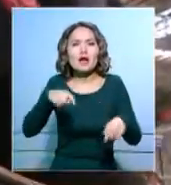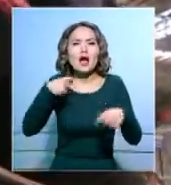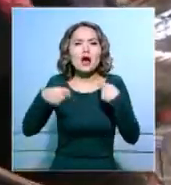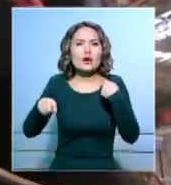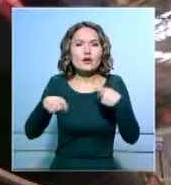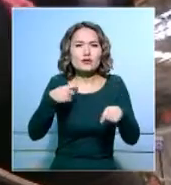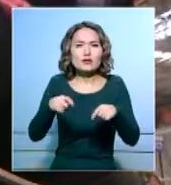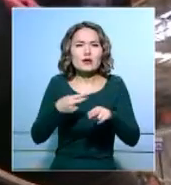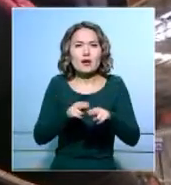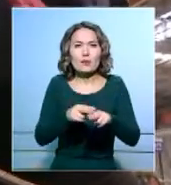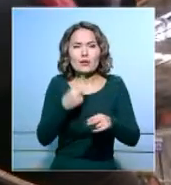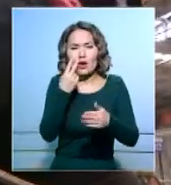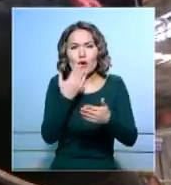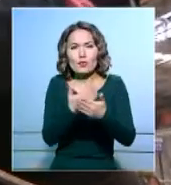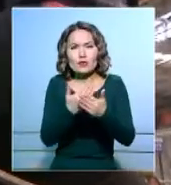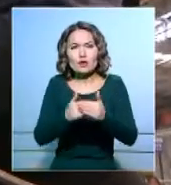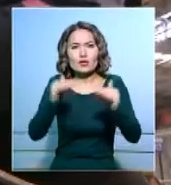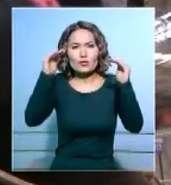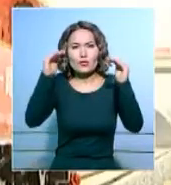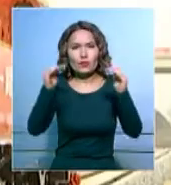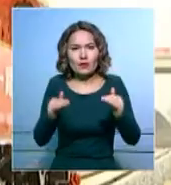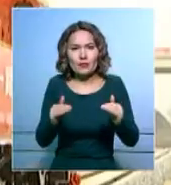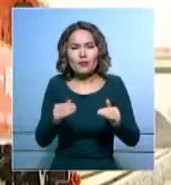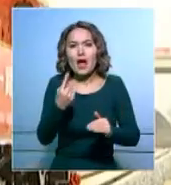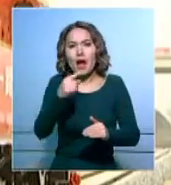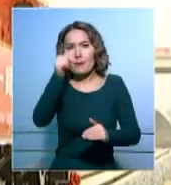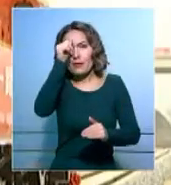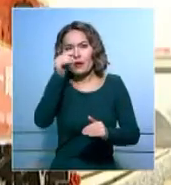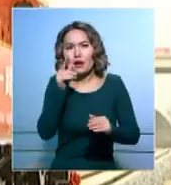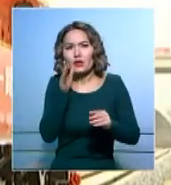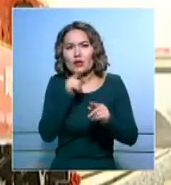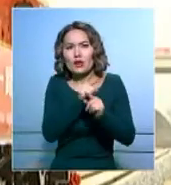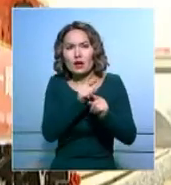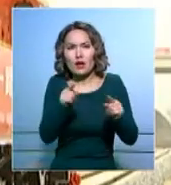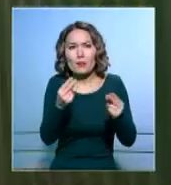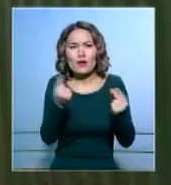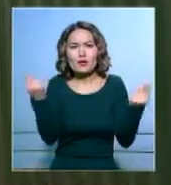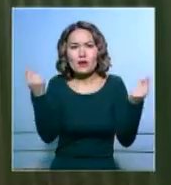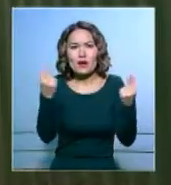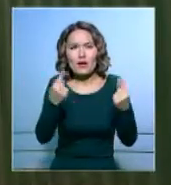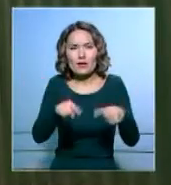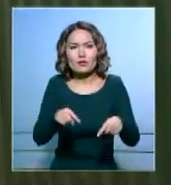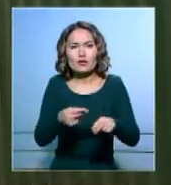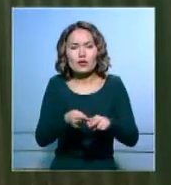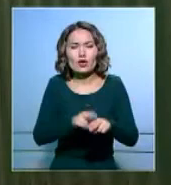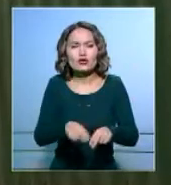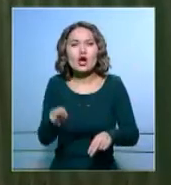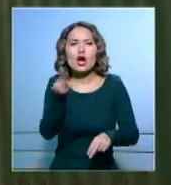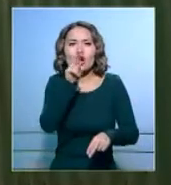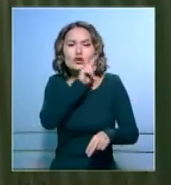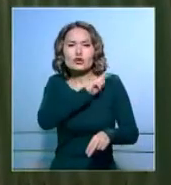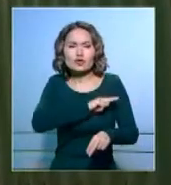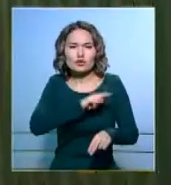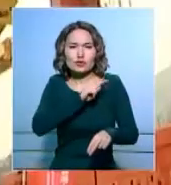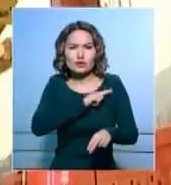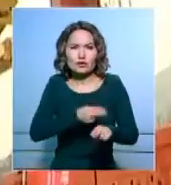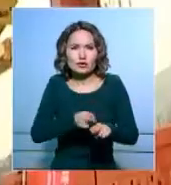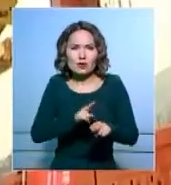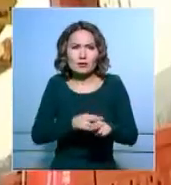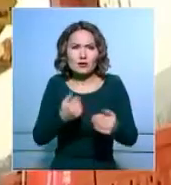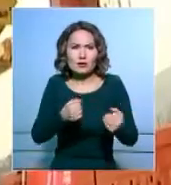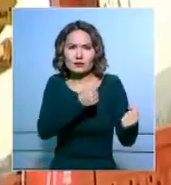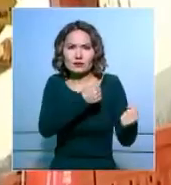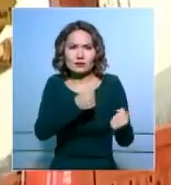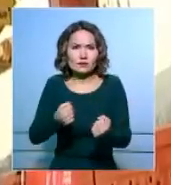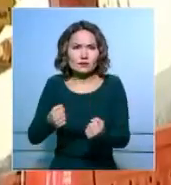биржалық көрсеткіштердің төмендеуінен басталды. Соңғы бір айда қарасақ индекстердің құлдырауы салдарынан автоматты жүйе бірнеше рет сауданы